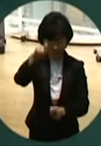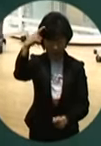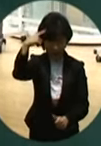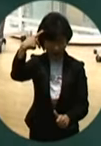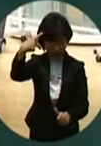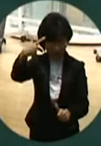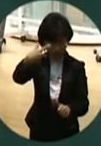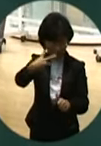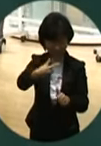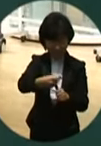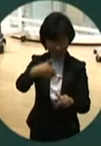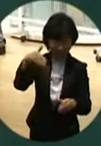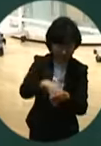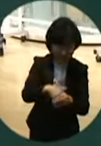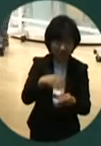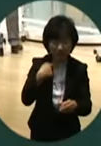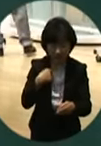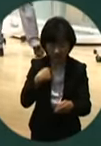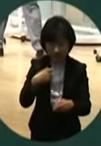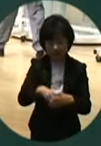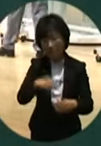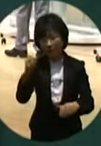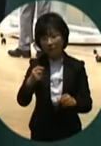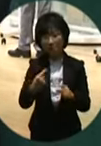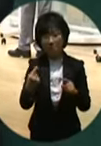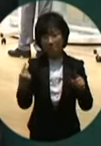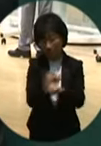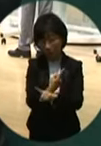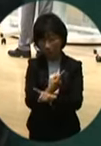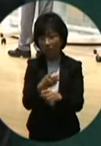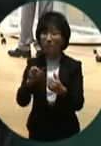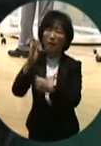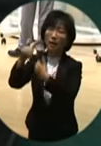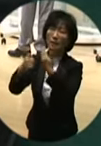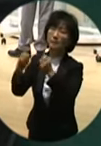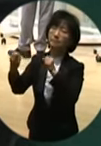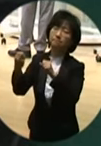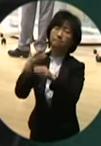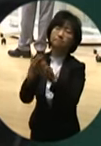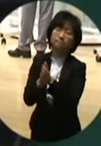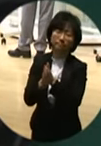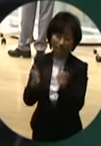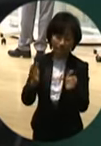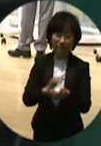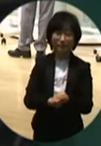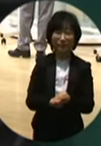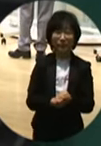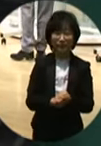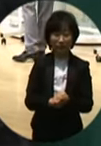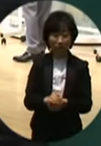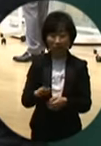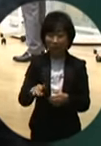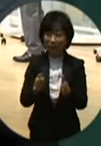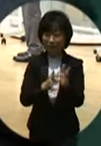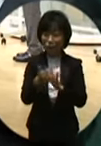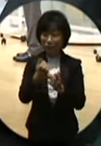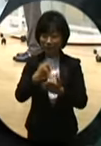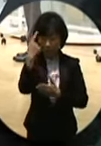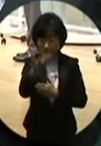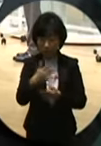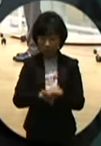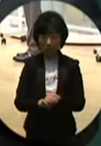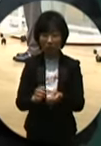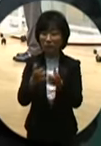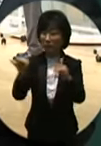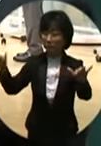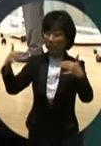하나님은 역사하시게 됩니다. If you change what's imprinted within you today, then God is made to work. 사람들이 나를 누구다 하냐? Who do people say